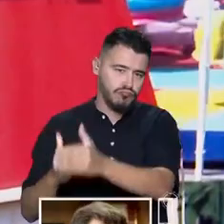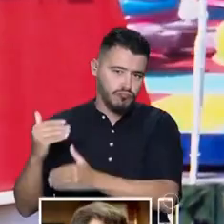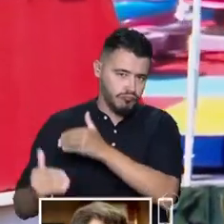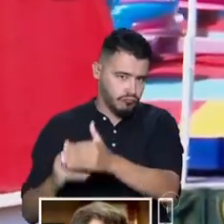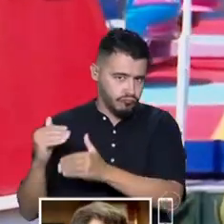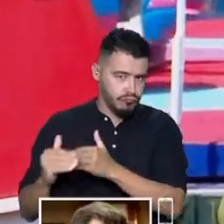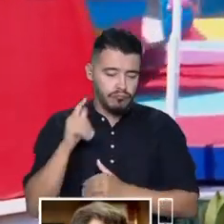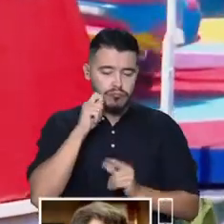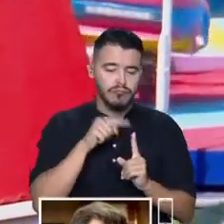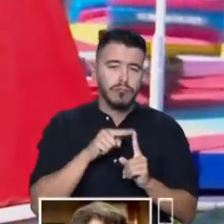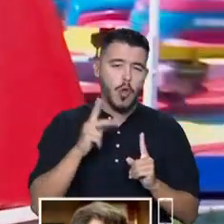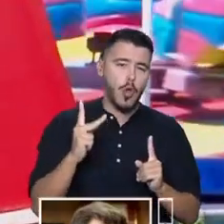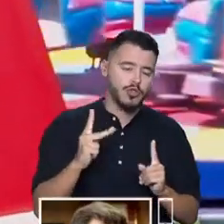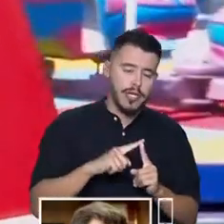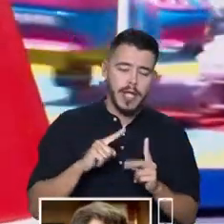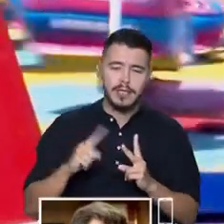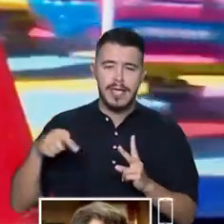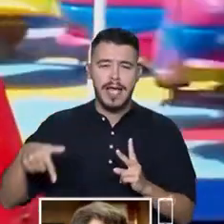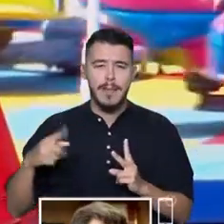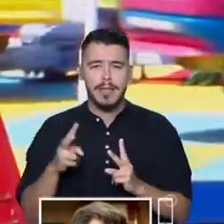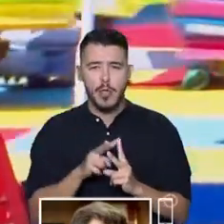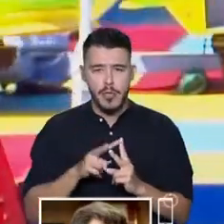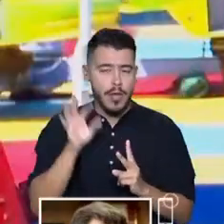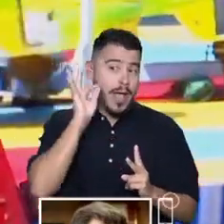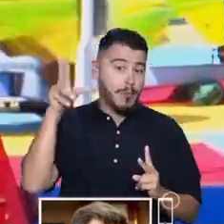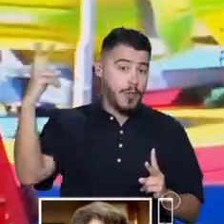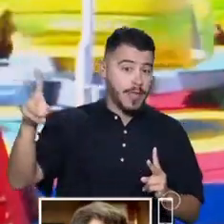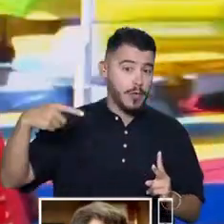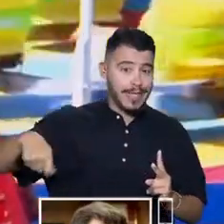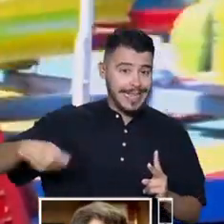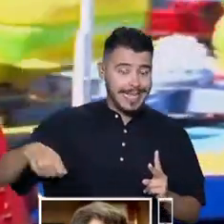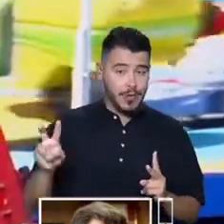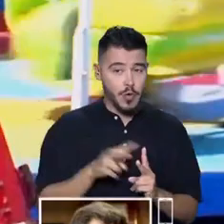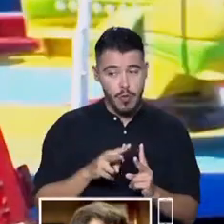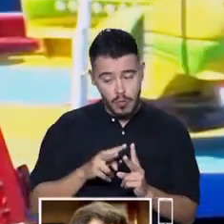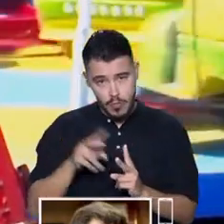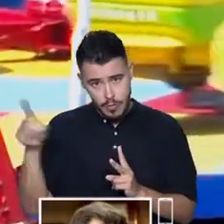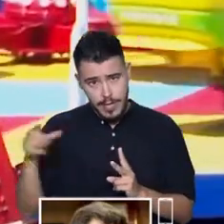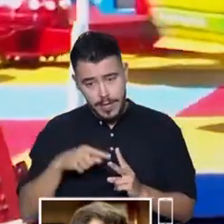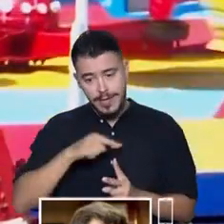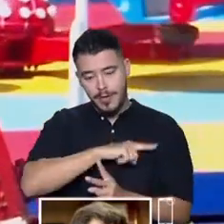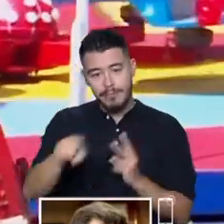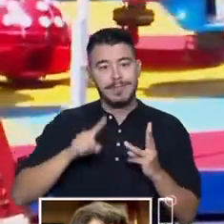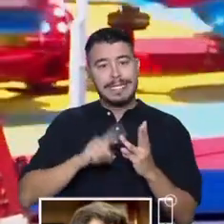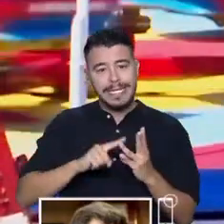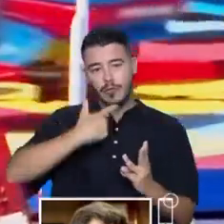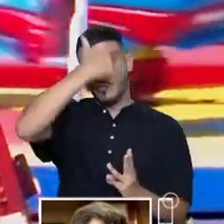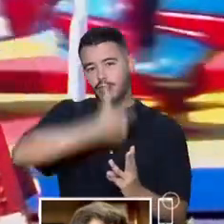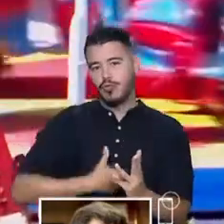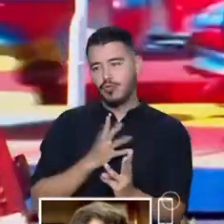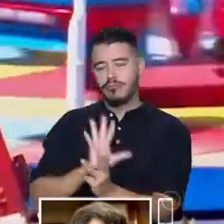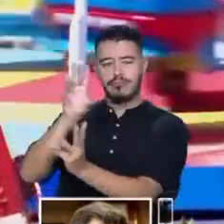κύριος Κοσκινάς και ο κύριος Γραμματικός. Είναι δύο εξαιρετικοί συνάδελφοι από τη Θεσσαλονίκη, οι οποίοι χειρίστηκαν την υπόθεση αυτή